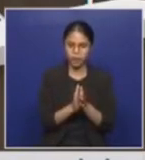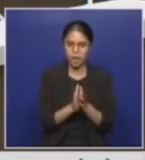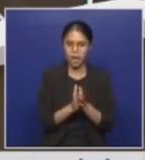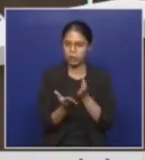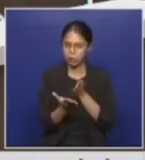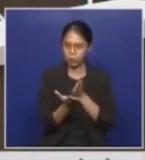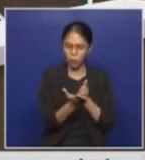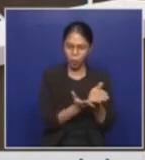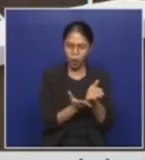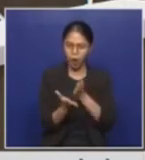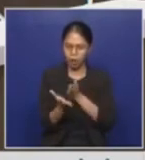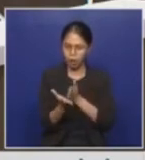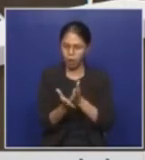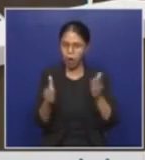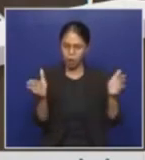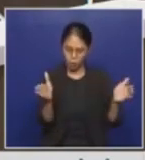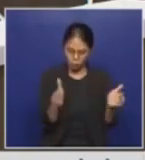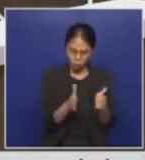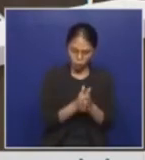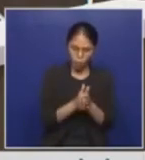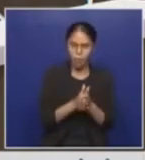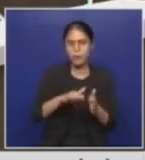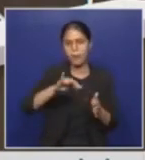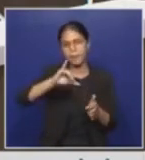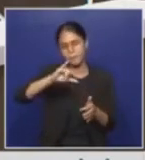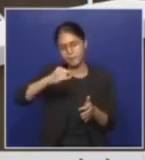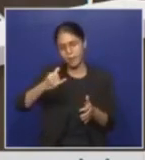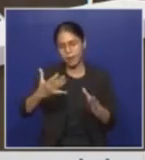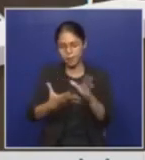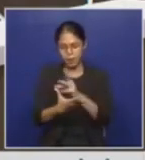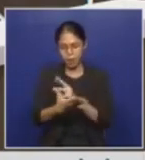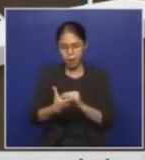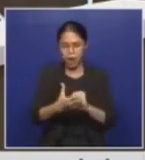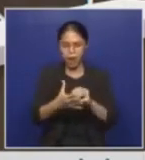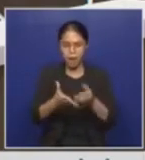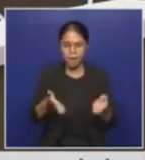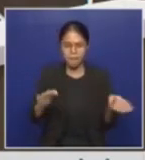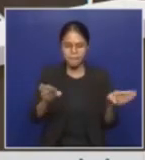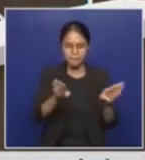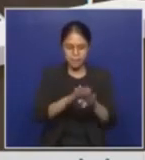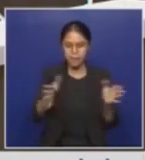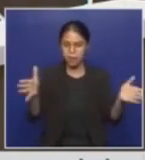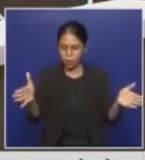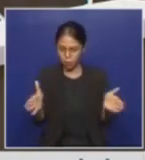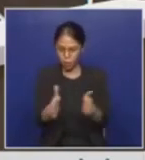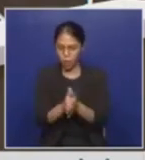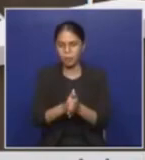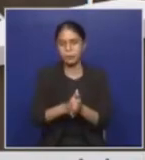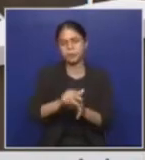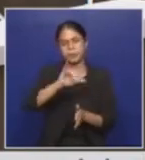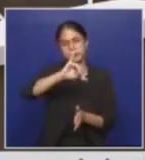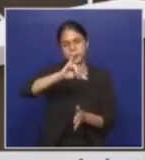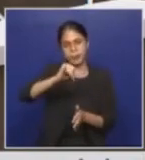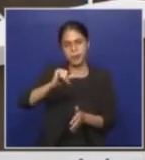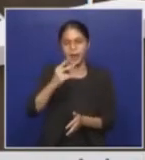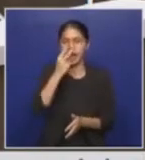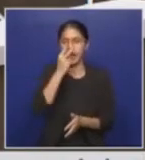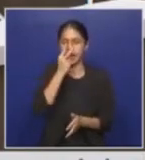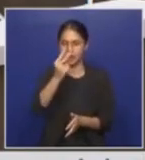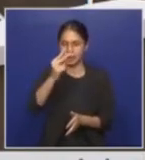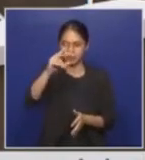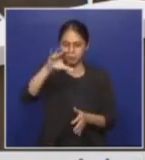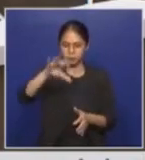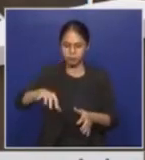าหรือยุบรวมคณะหรือยุบรวมมหาวิทยาลัยก็แล้วแต่เพราะบางพื้นที่เนี่ยเราจะเห็นมหาวิทยาลัย2แห่ง